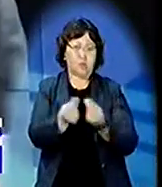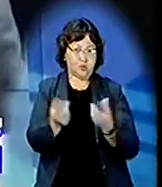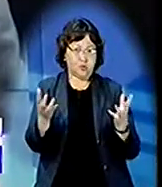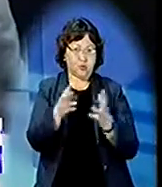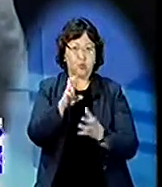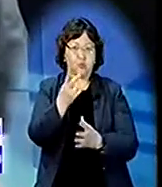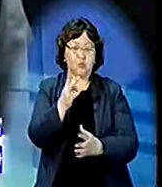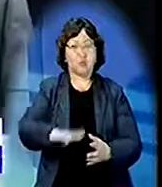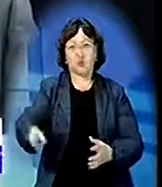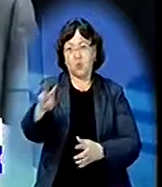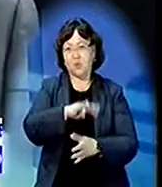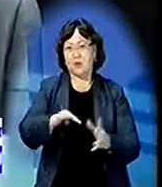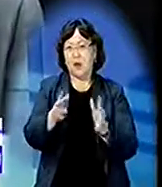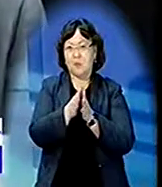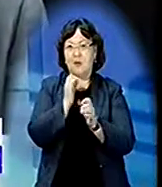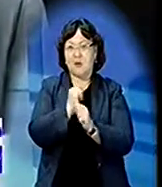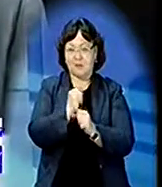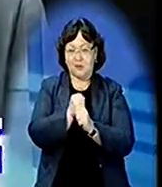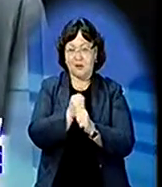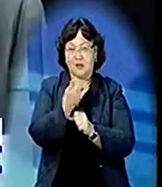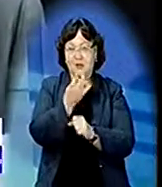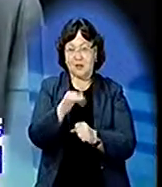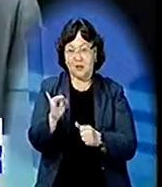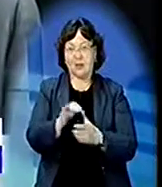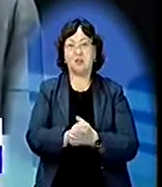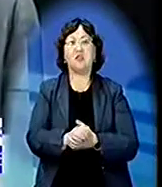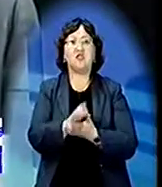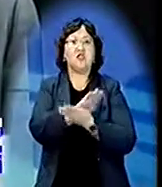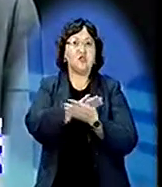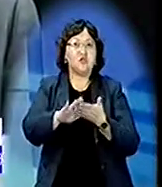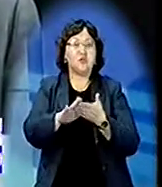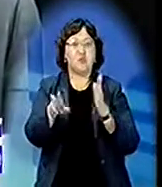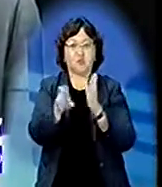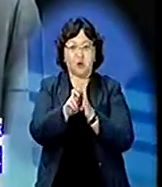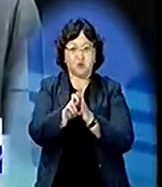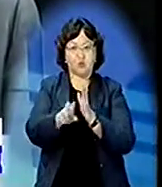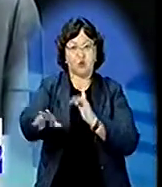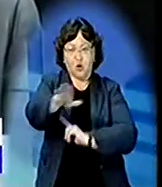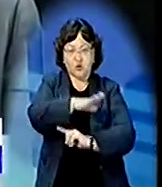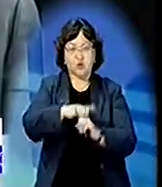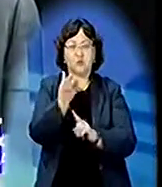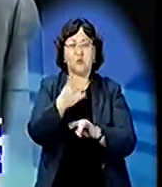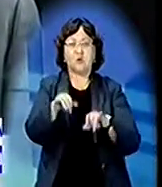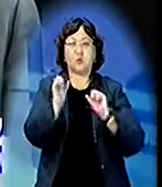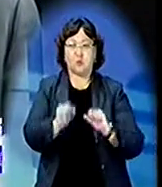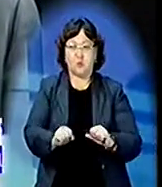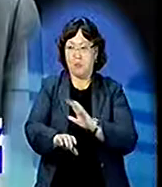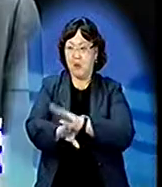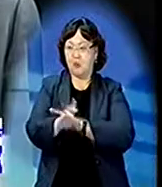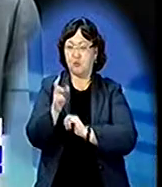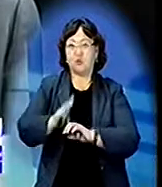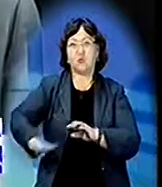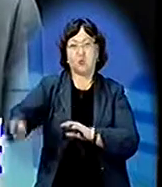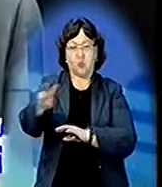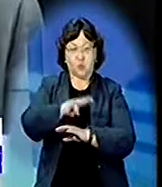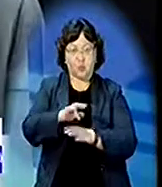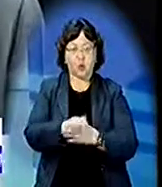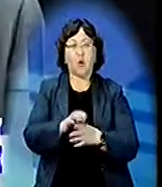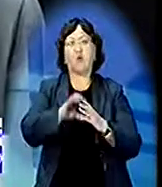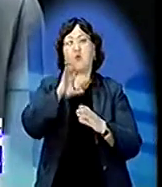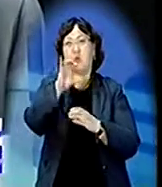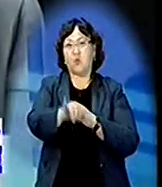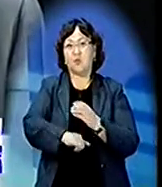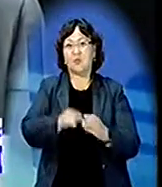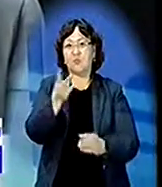улс төрийн хамтын ажиллагааны шинэ өсөлтийг бий болгож, баруун бүсийн төдийгүй олон